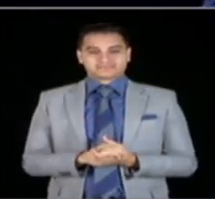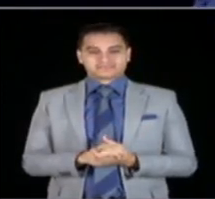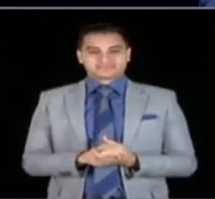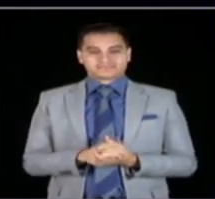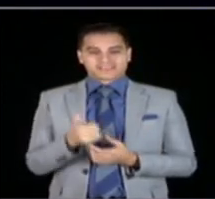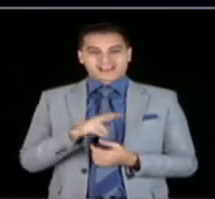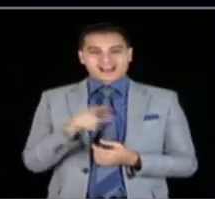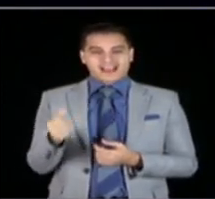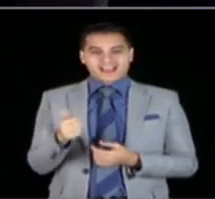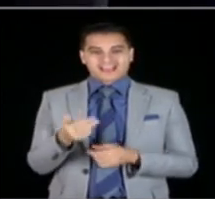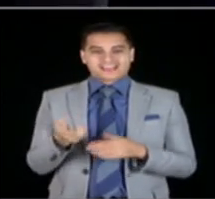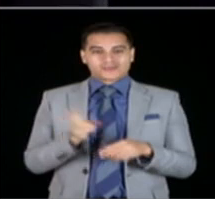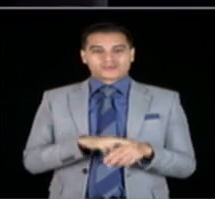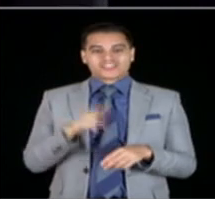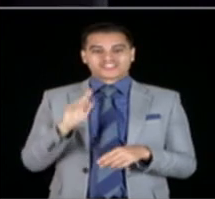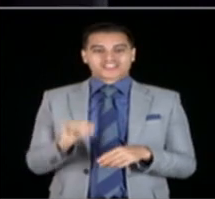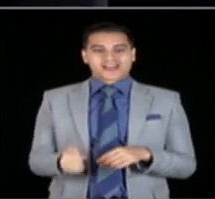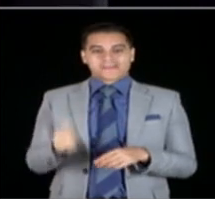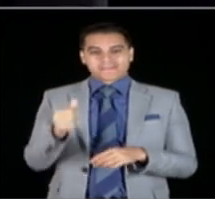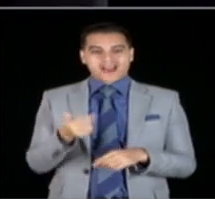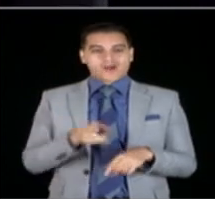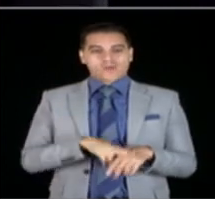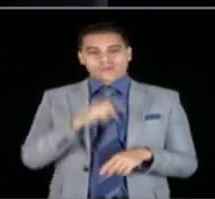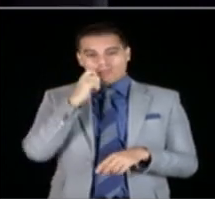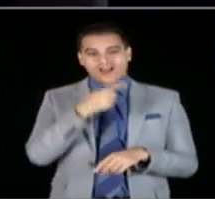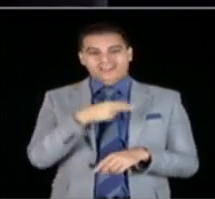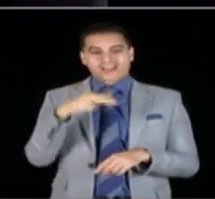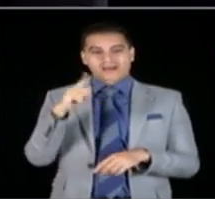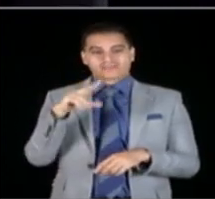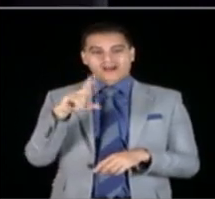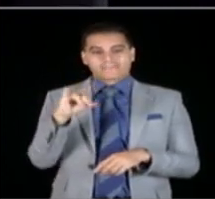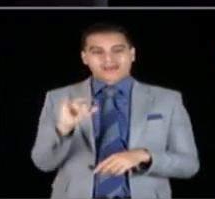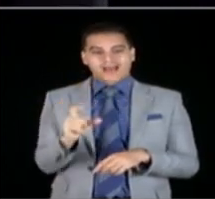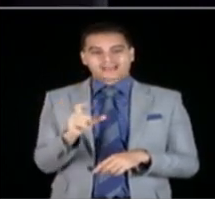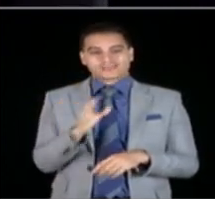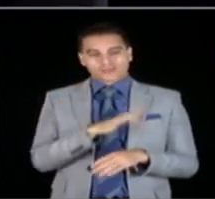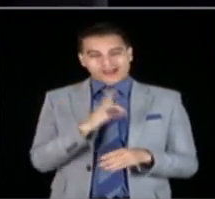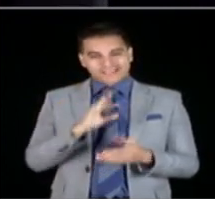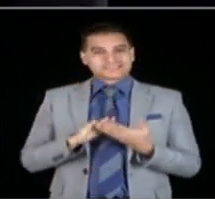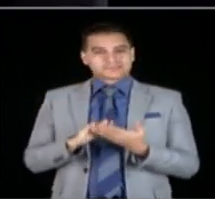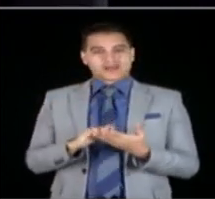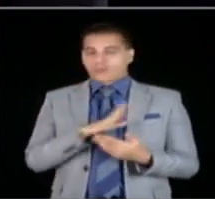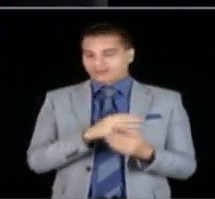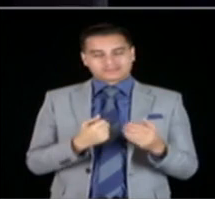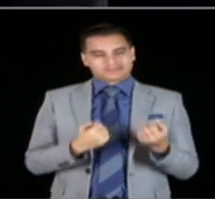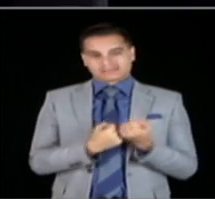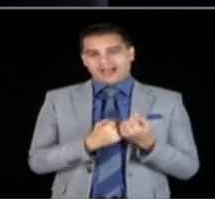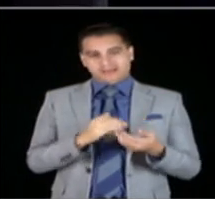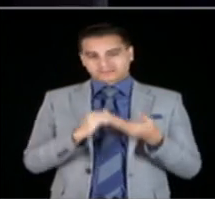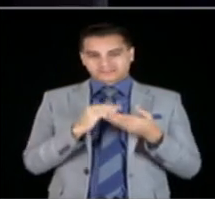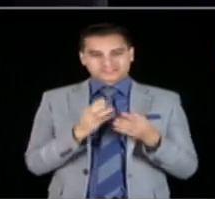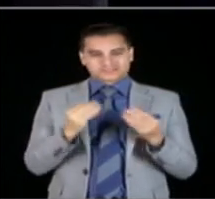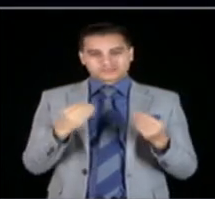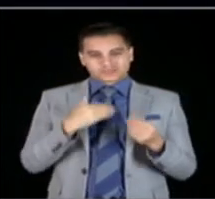آلاء وشيماء وعبد الرحمن لازم تساعدوه شوية. هم داعمين للأمانة، هم داعمين ليا بشكل كبير يعني، أنا ما انكرش دعمهم